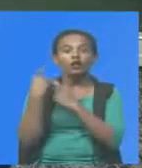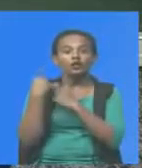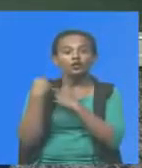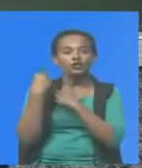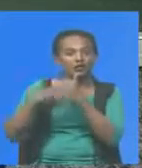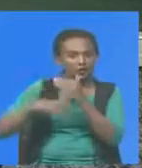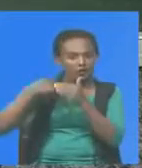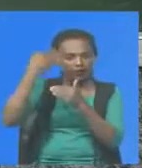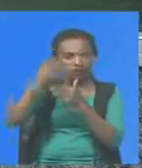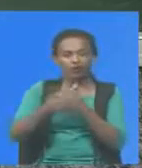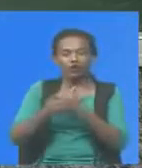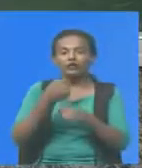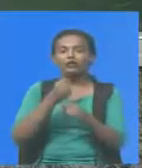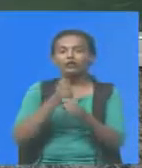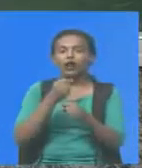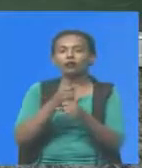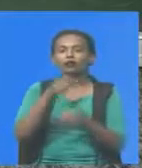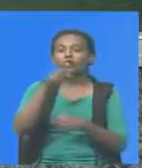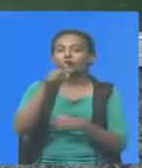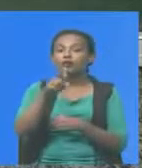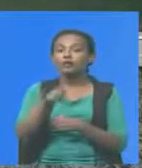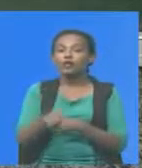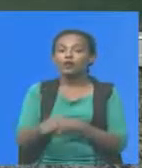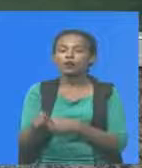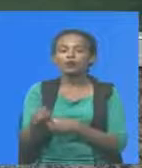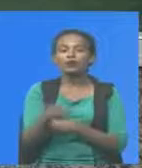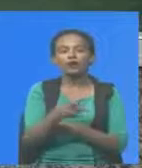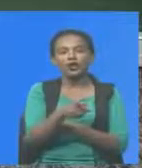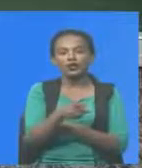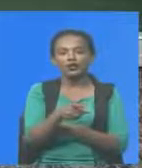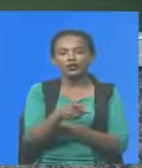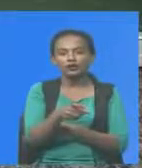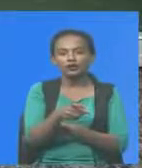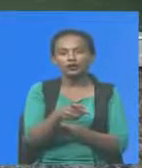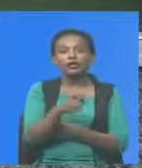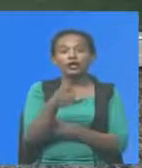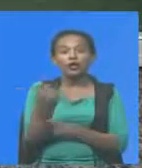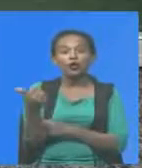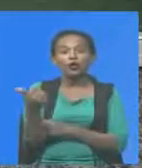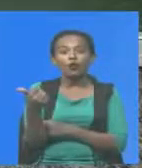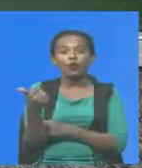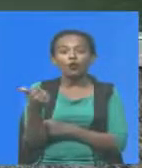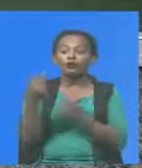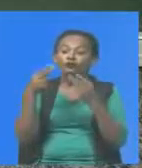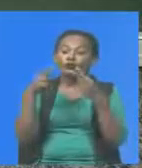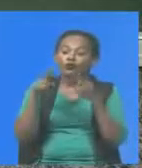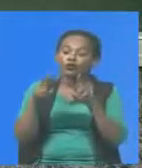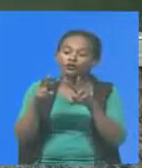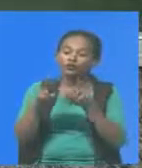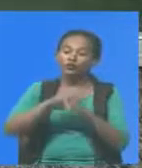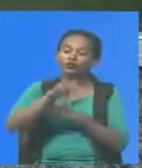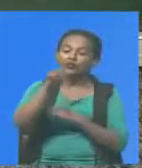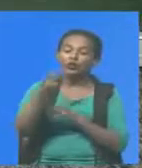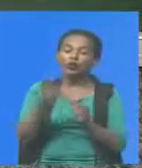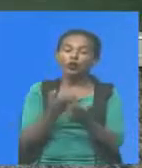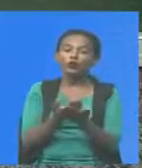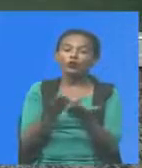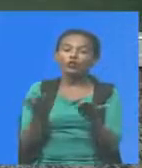በቀጣይ ሊሰራበት የሚገባ ይሆናል። ሌላው ትኩረት የሚጠይቀው ጉዳይ